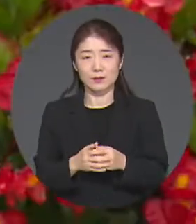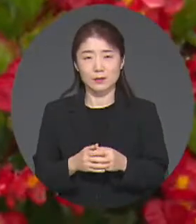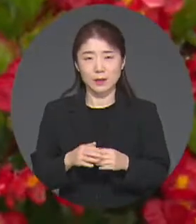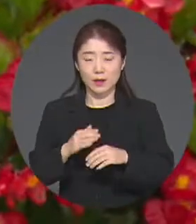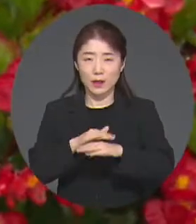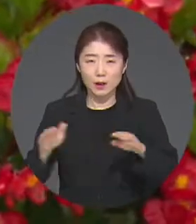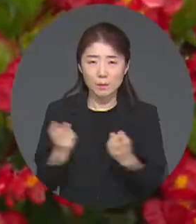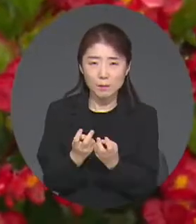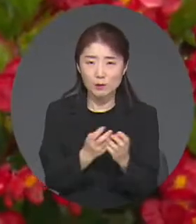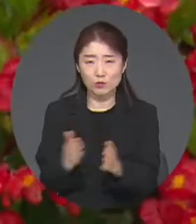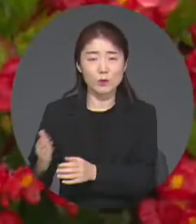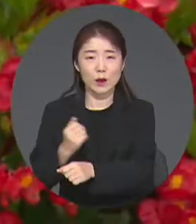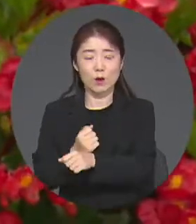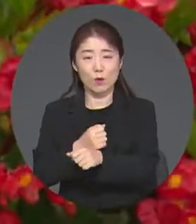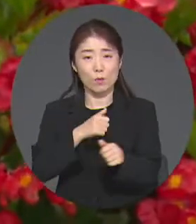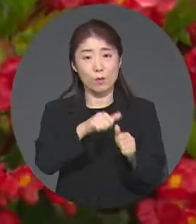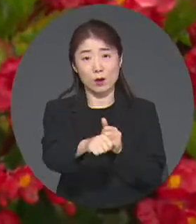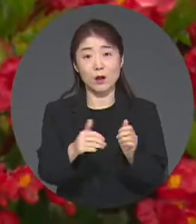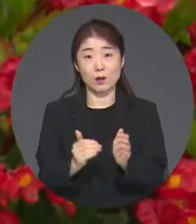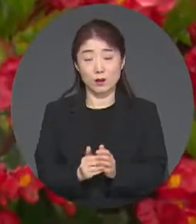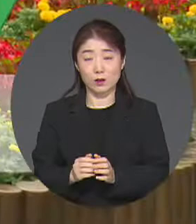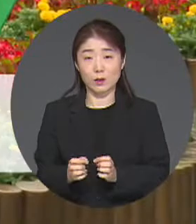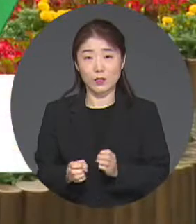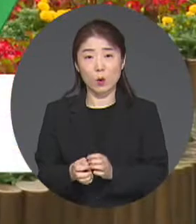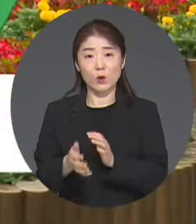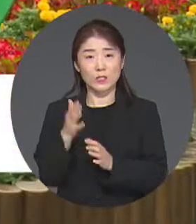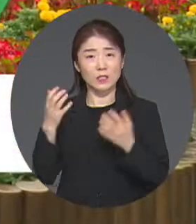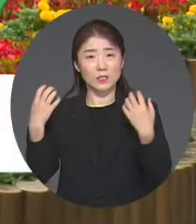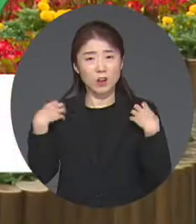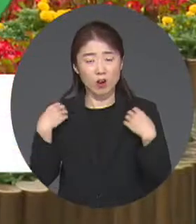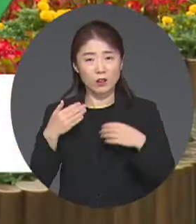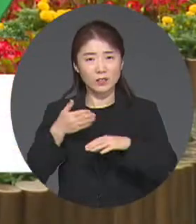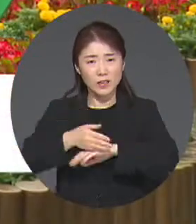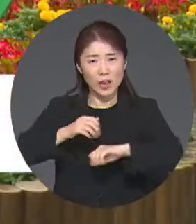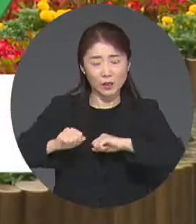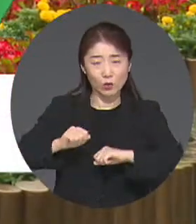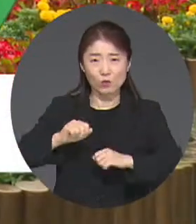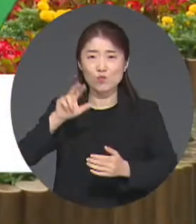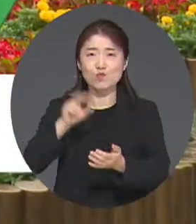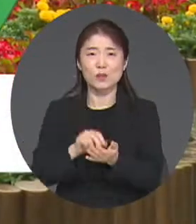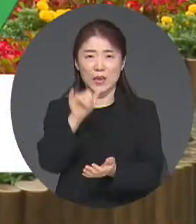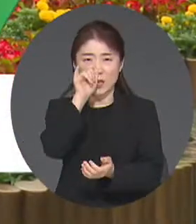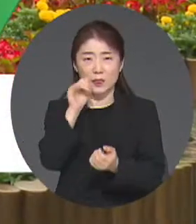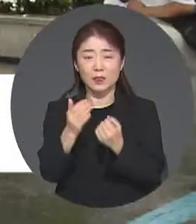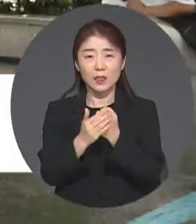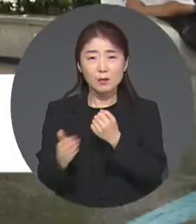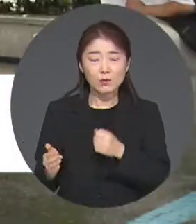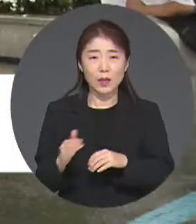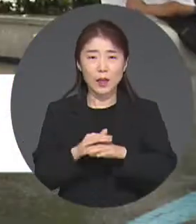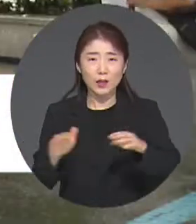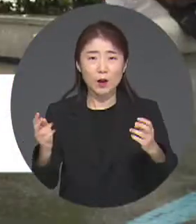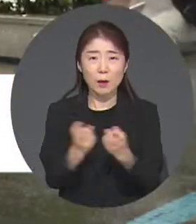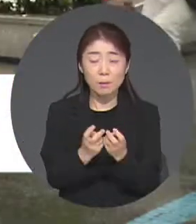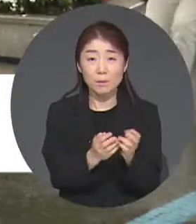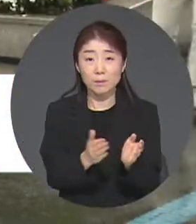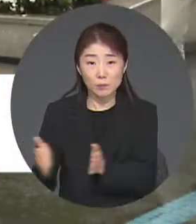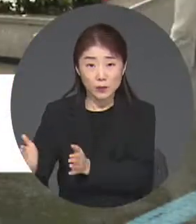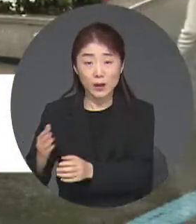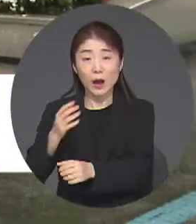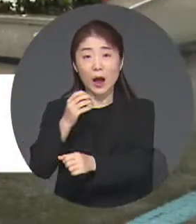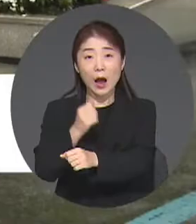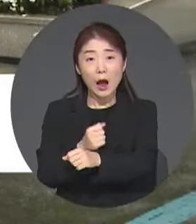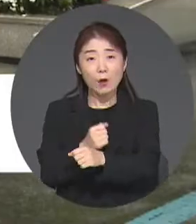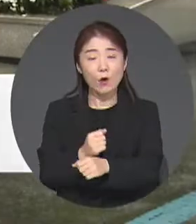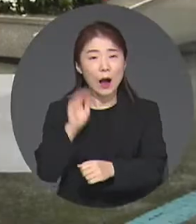지적했습니다. 그러면서 창원시 늑장 대응도 사태를 키운 만큼 대응 매뉴얼을 개선하고 예방 조치